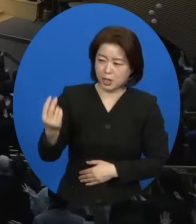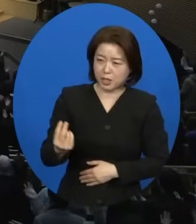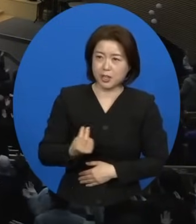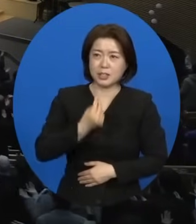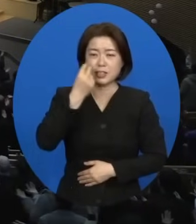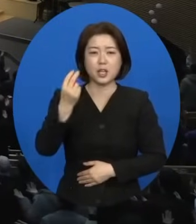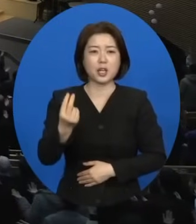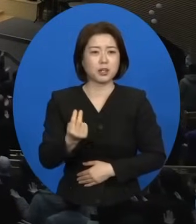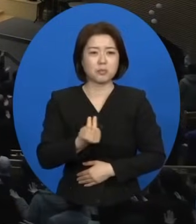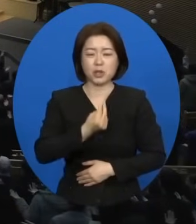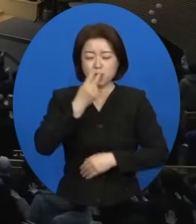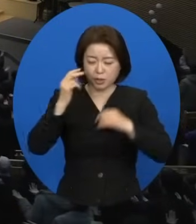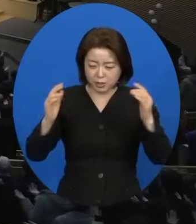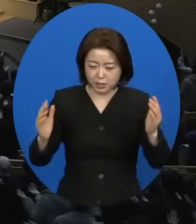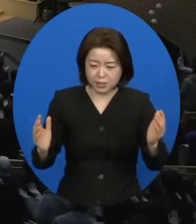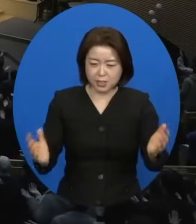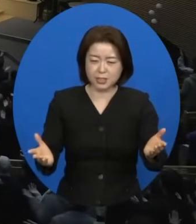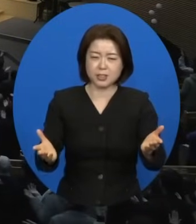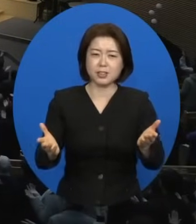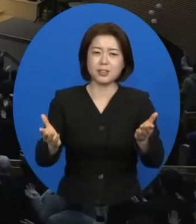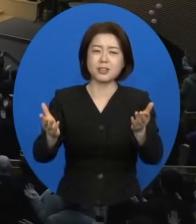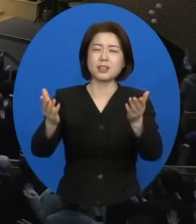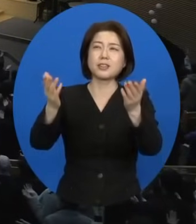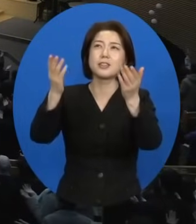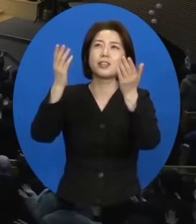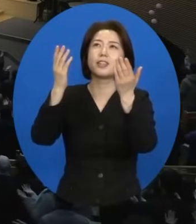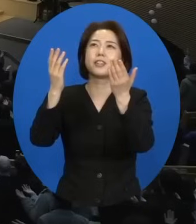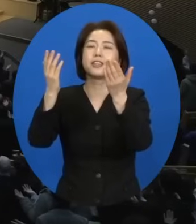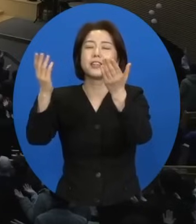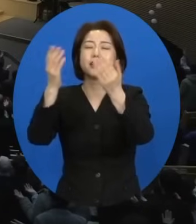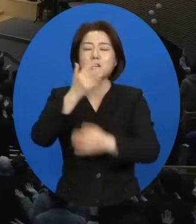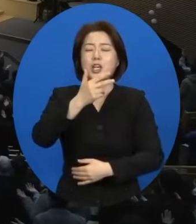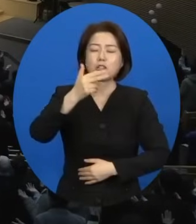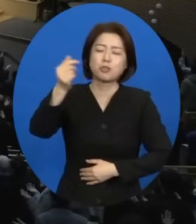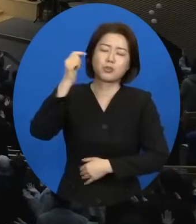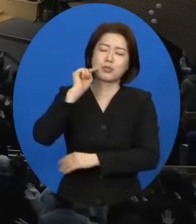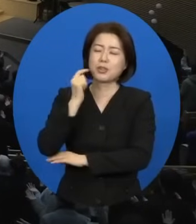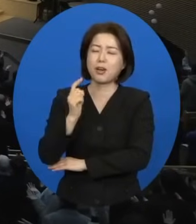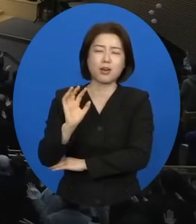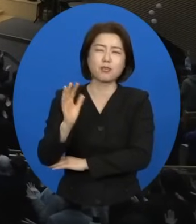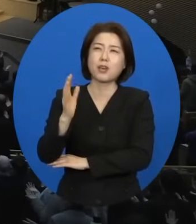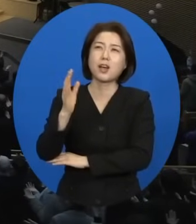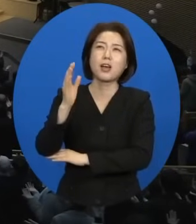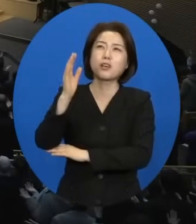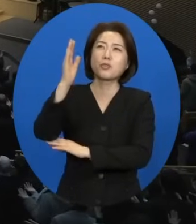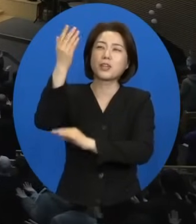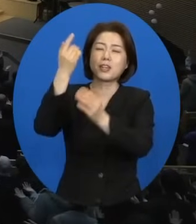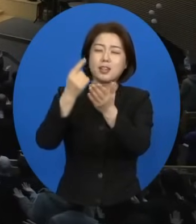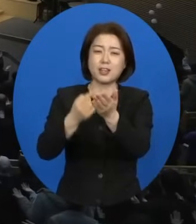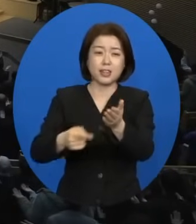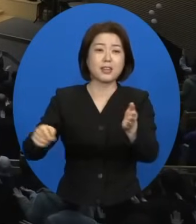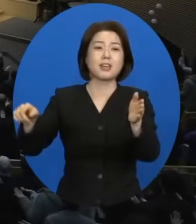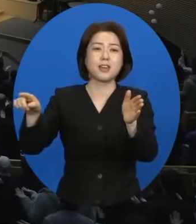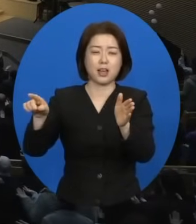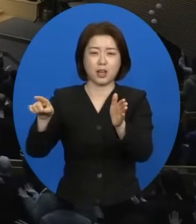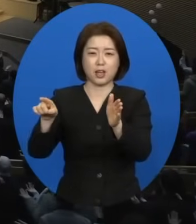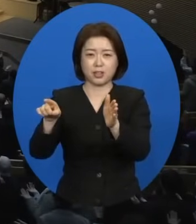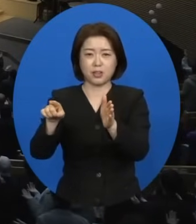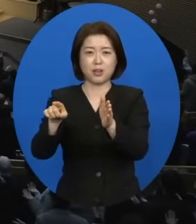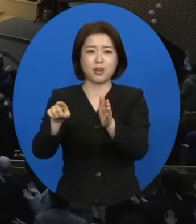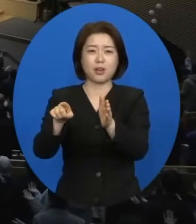나의 생명을 드리니 주 영광 위